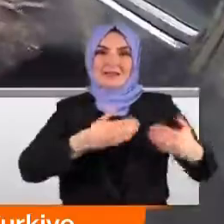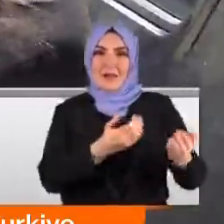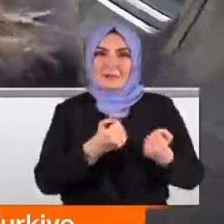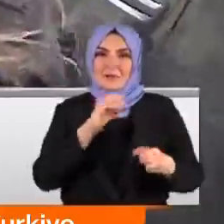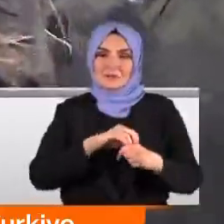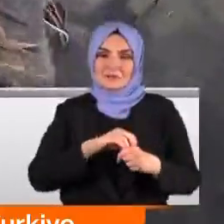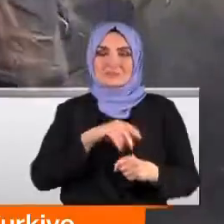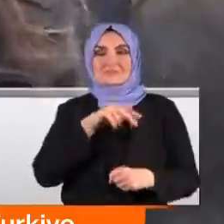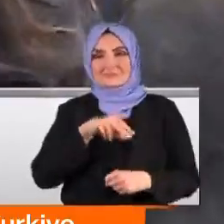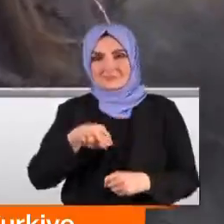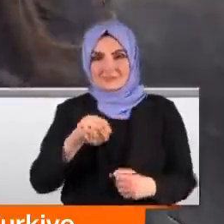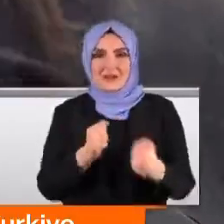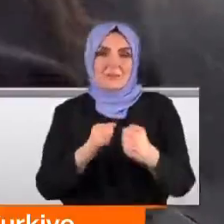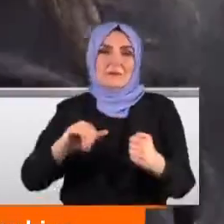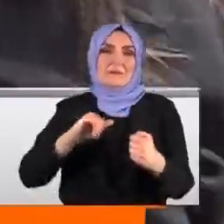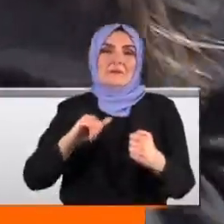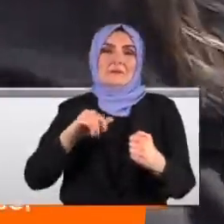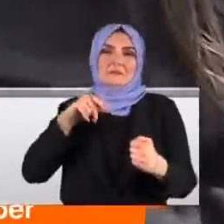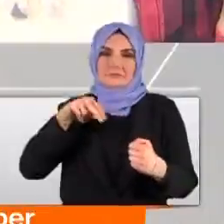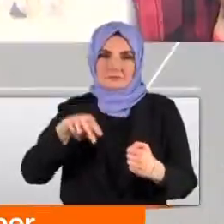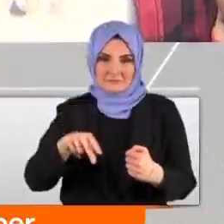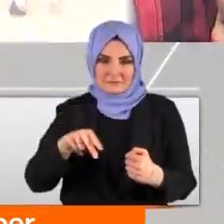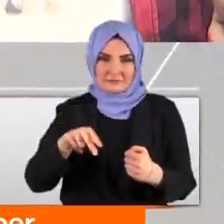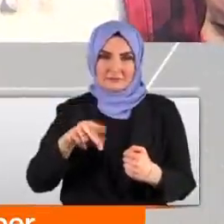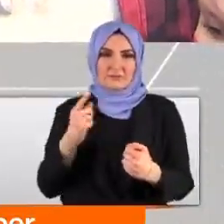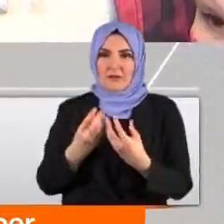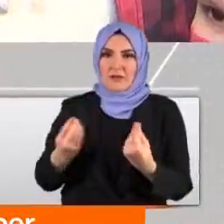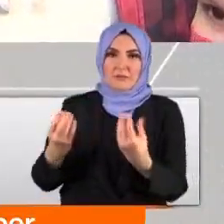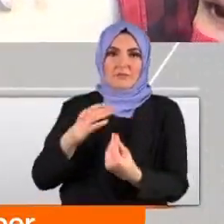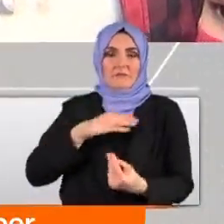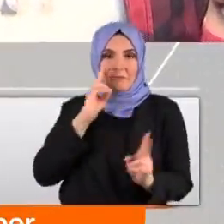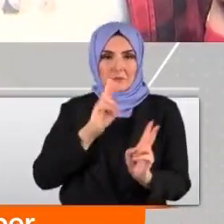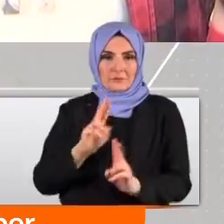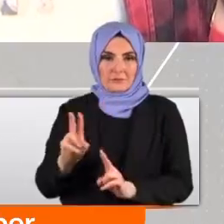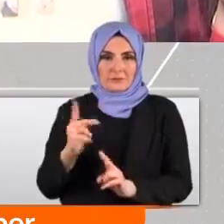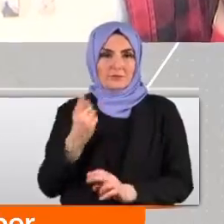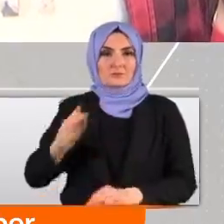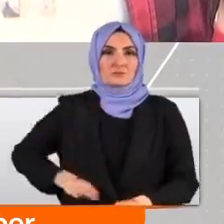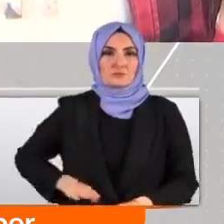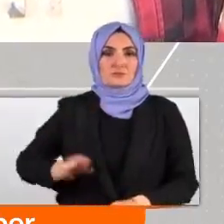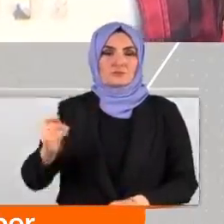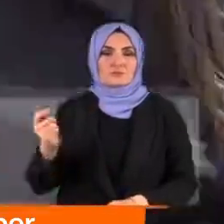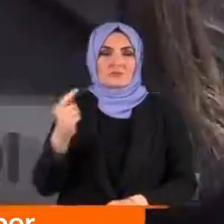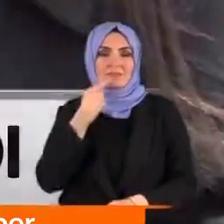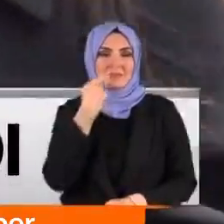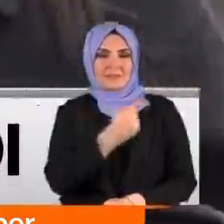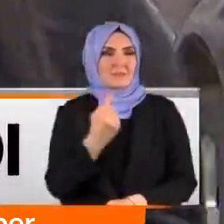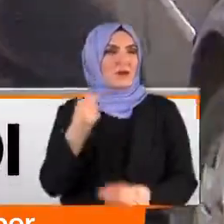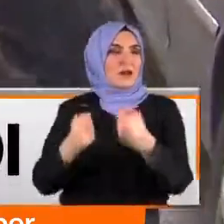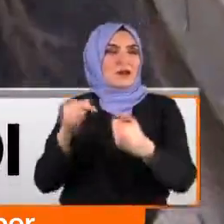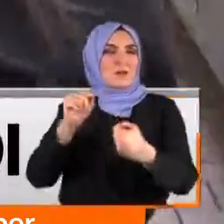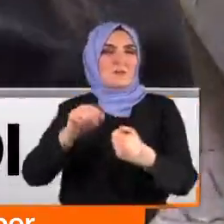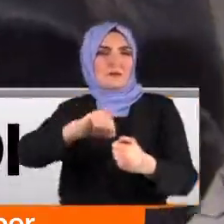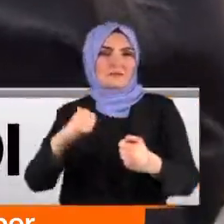başladı. Arabasının yanına yaklaştığında bir kalabalık gördü. Bir çocuk abi arabanın koluna elektrikli skuter bağlamışlar dedi. Daha sonra